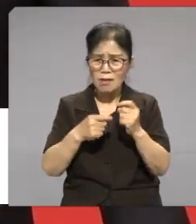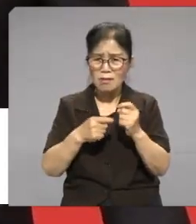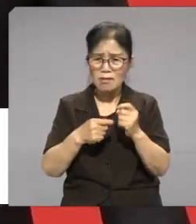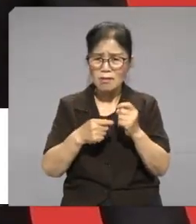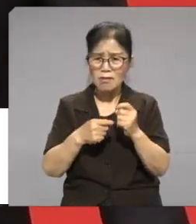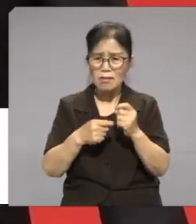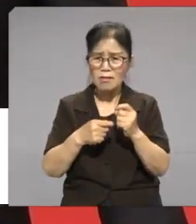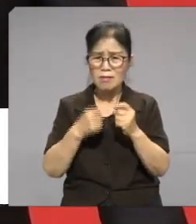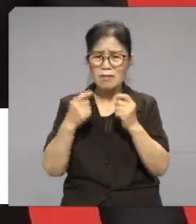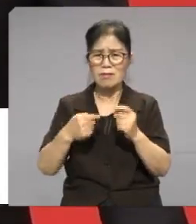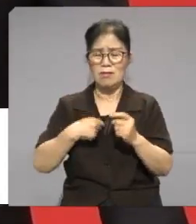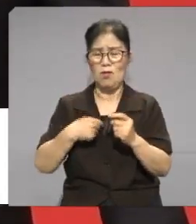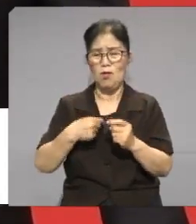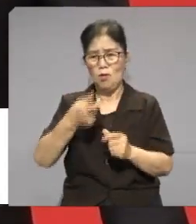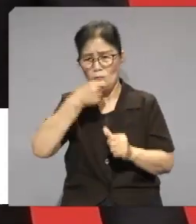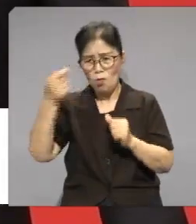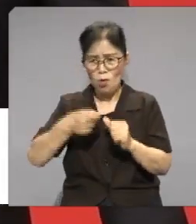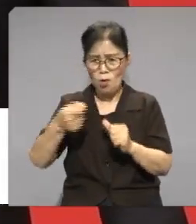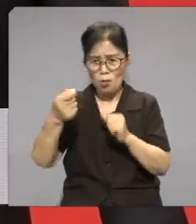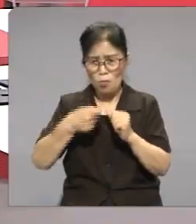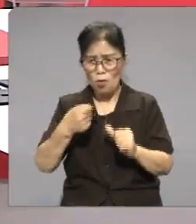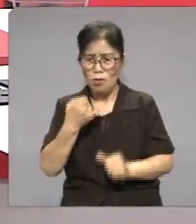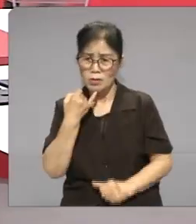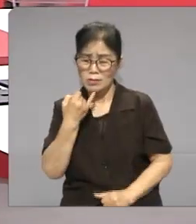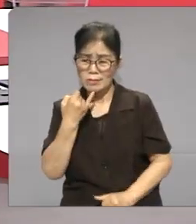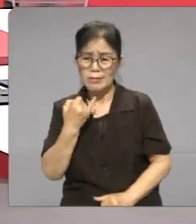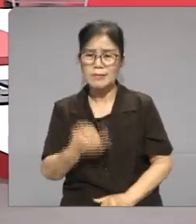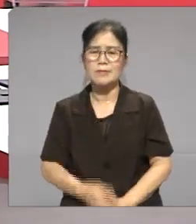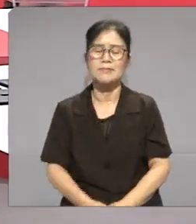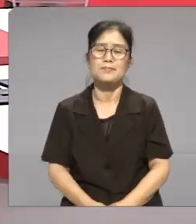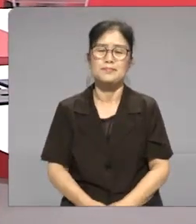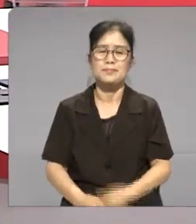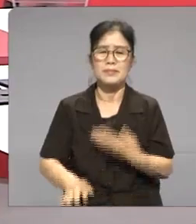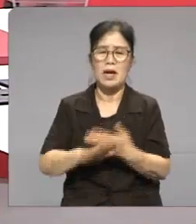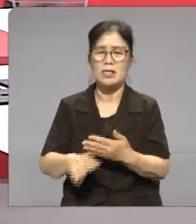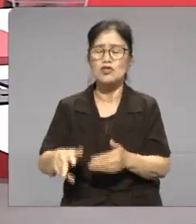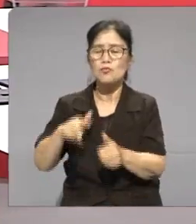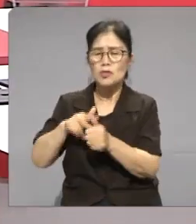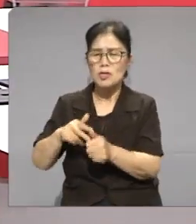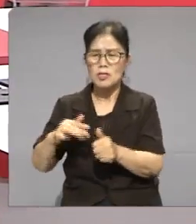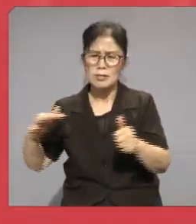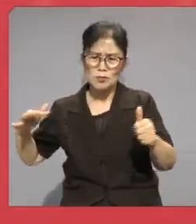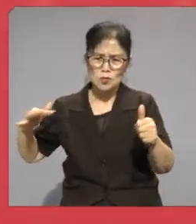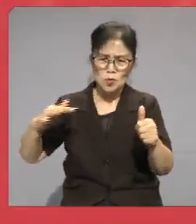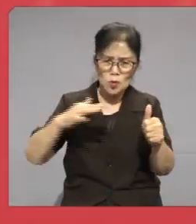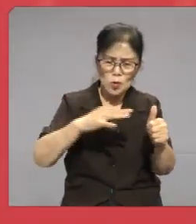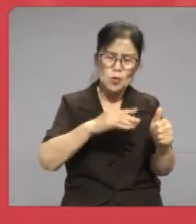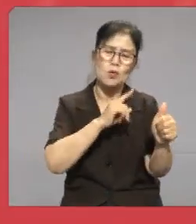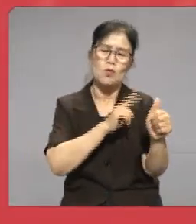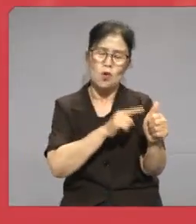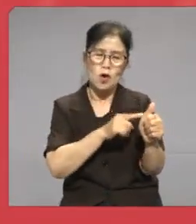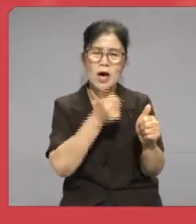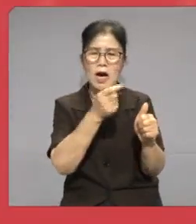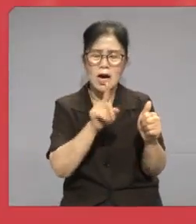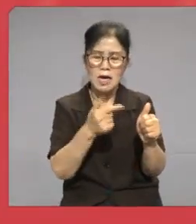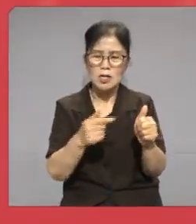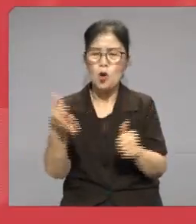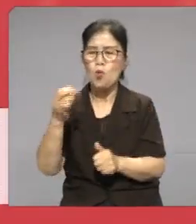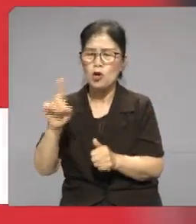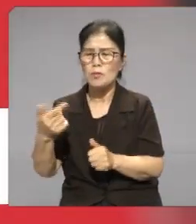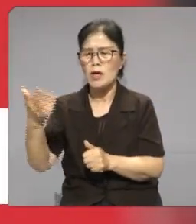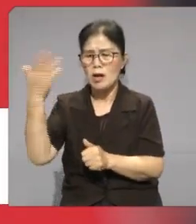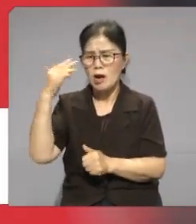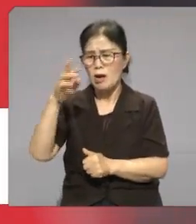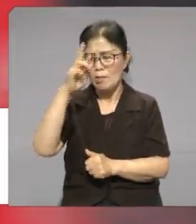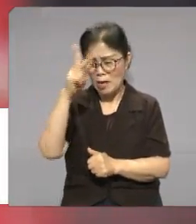예네 저를 이렇게 목욕하실 수 있습니까 다른 후보들로부터 집중 공격을 당한 한 후보는 원 후보의 과거